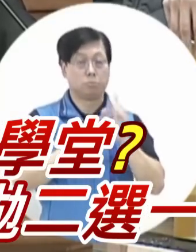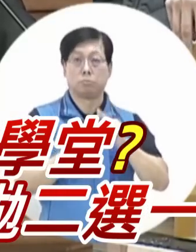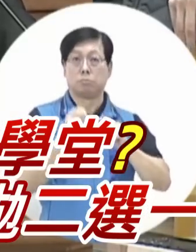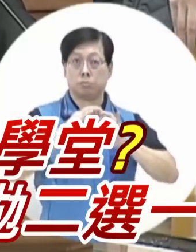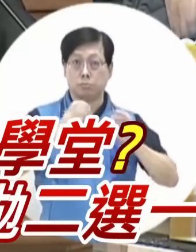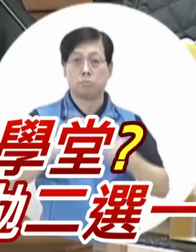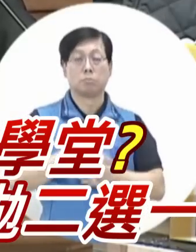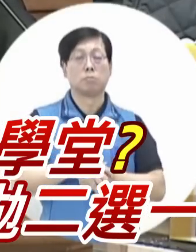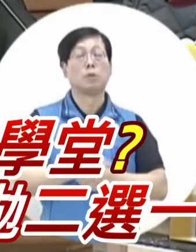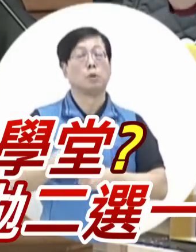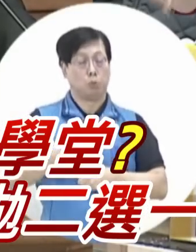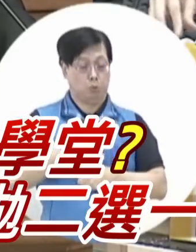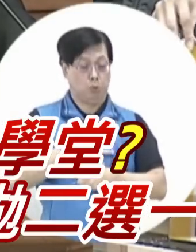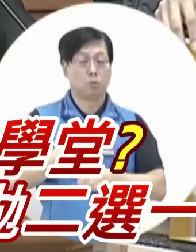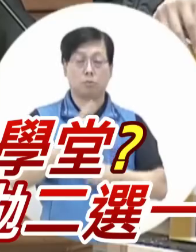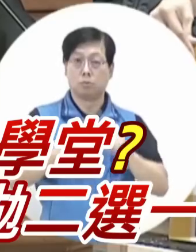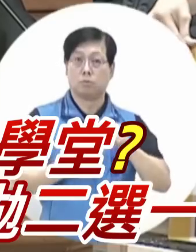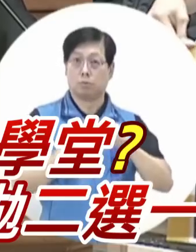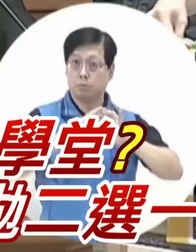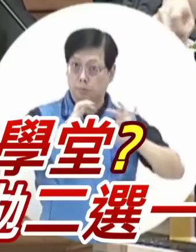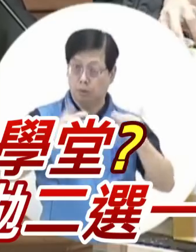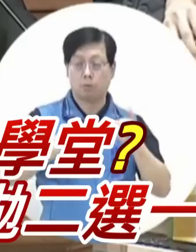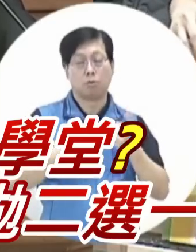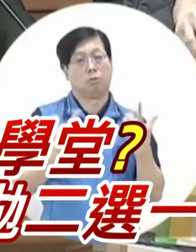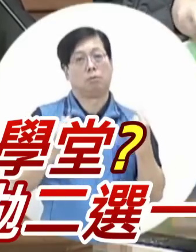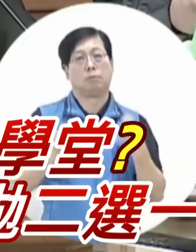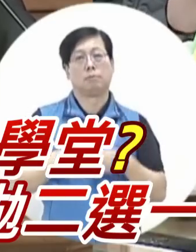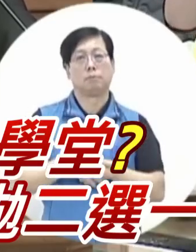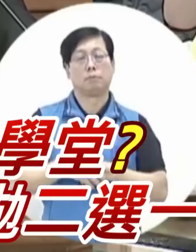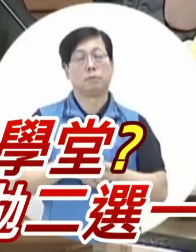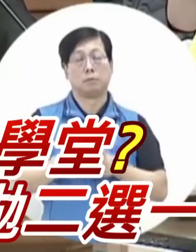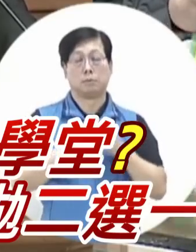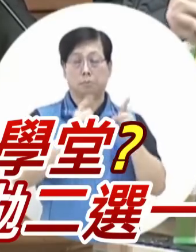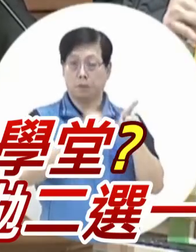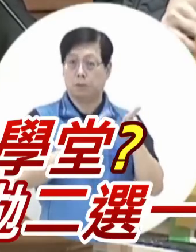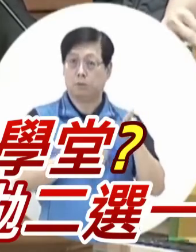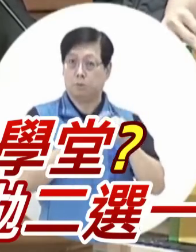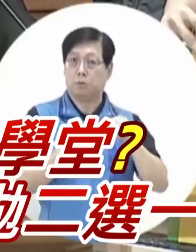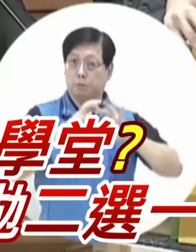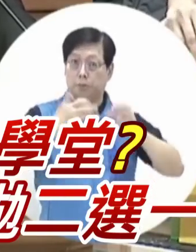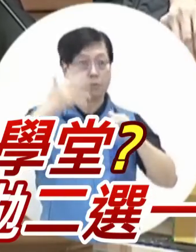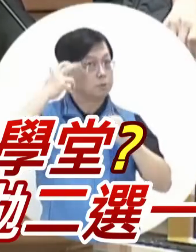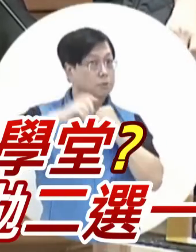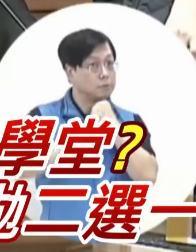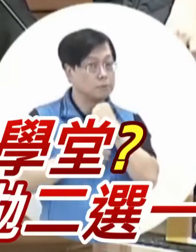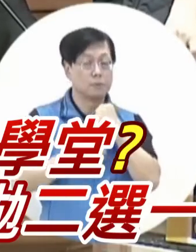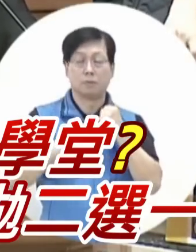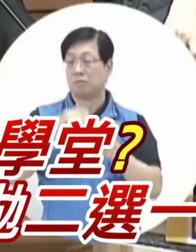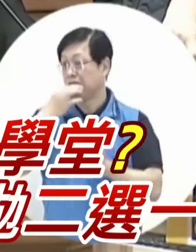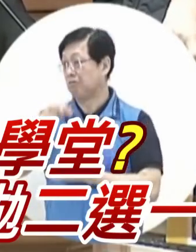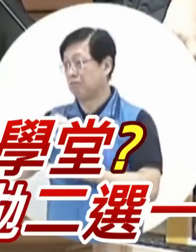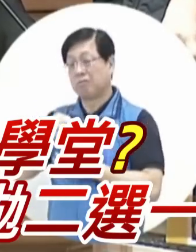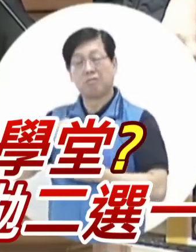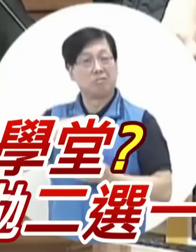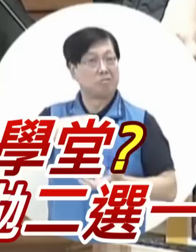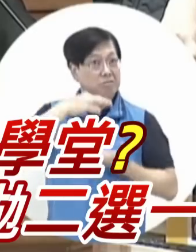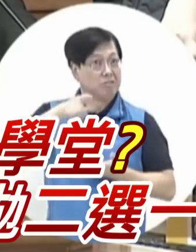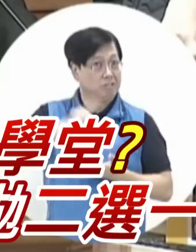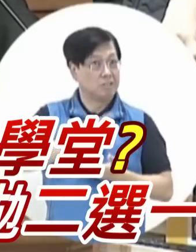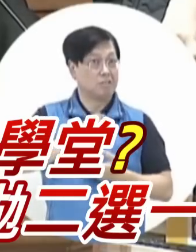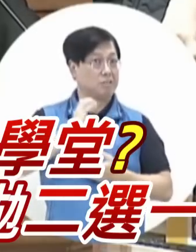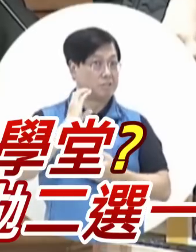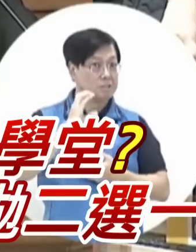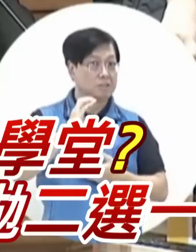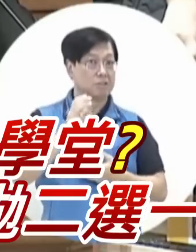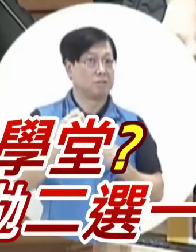同只有一个中国， 我的国家就叫中华民国， 对对，好， 按照中华民国的宪法来。我比较担心的是议员有 C 答案，